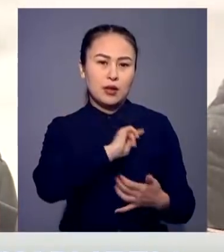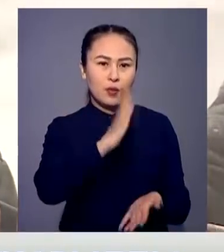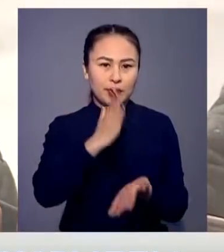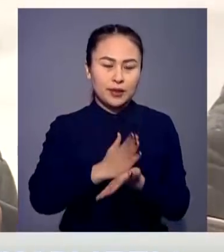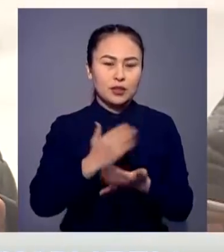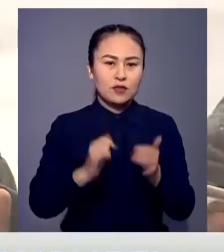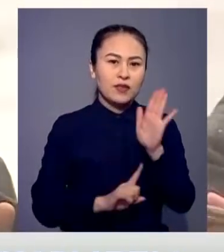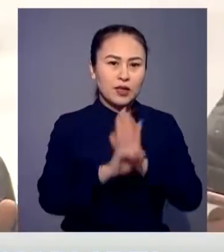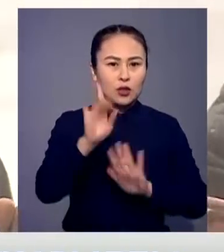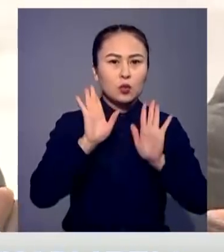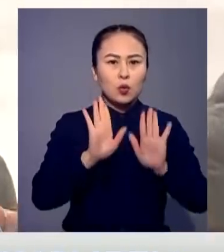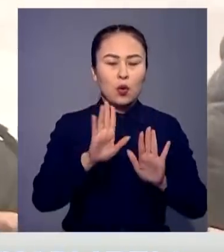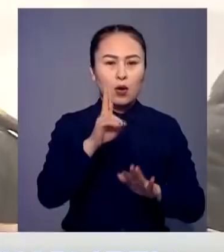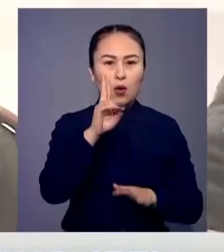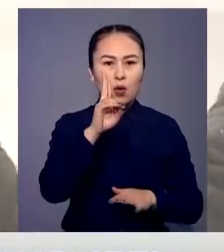ең бастысы қазір тек қана